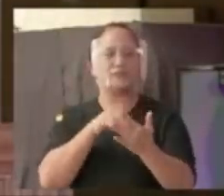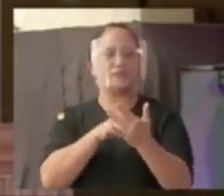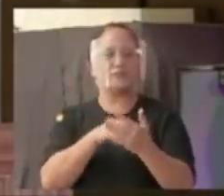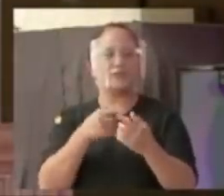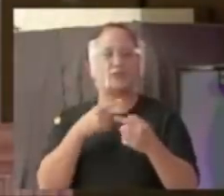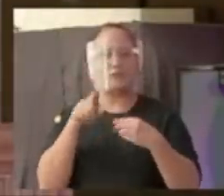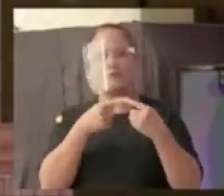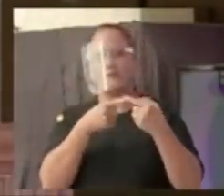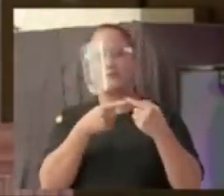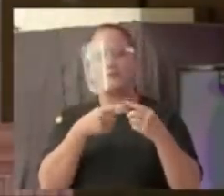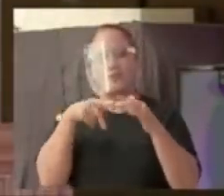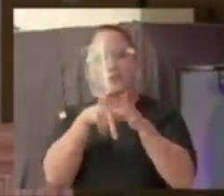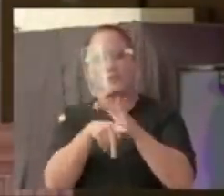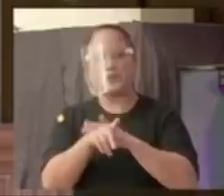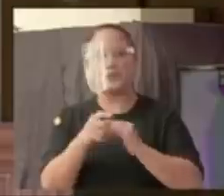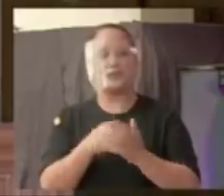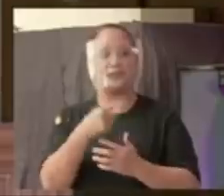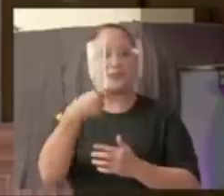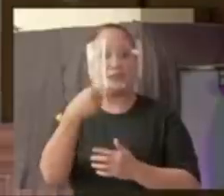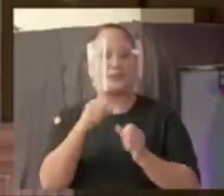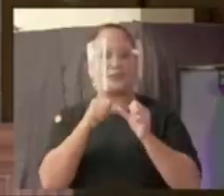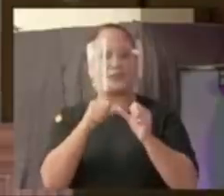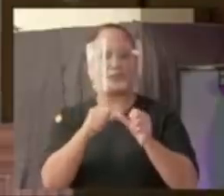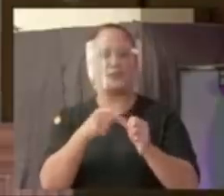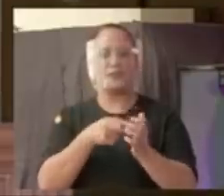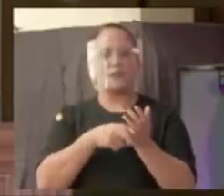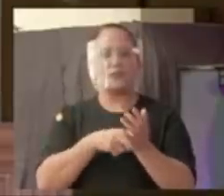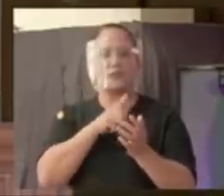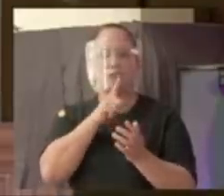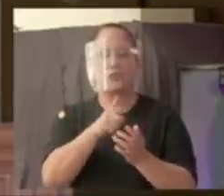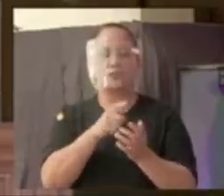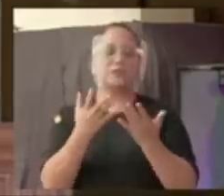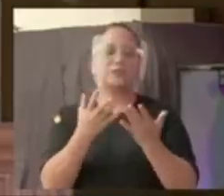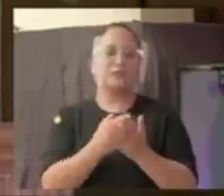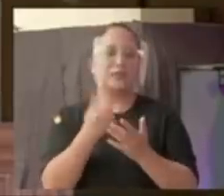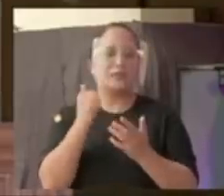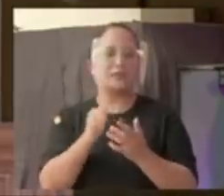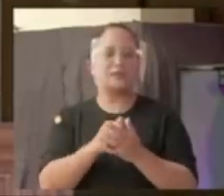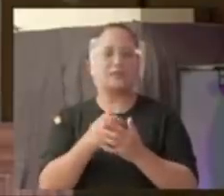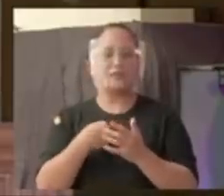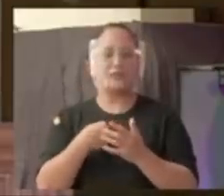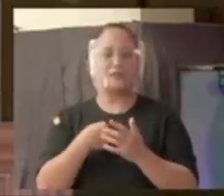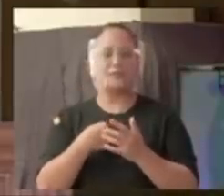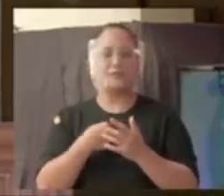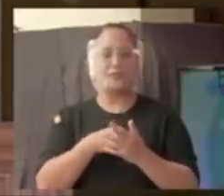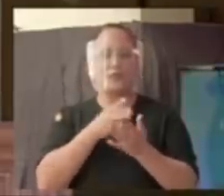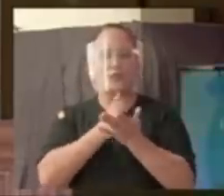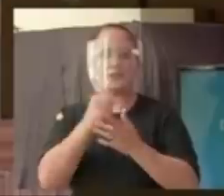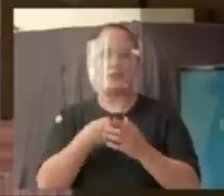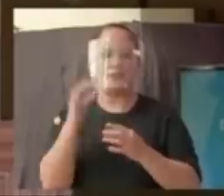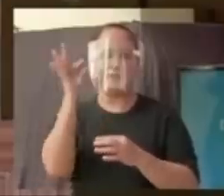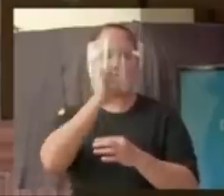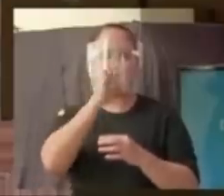patayan. Nagsabi at patuloy na nagsasabi ng totoo, ipinaglalaban niya ang buhay at karapatan ng mga